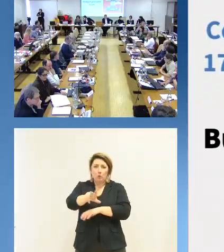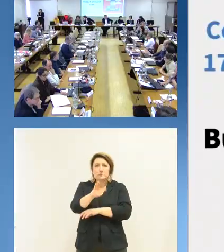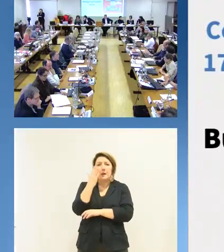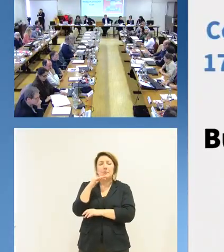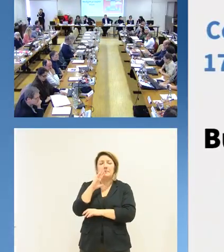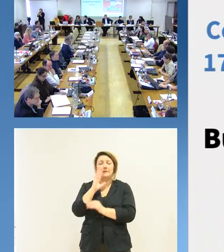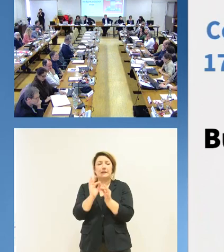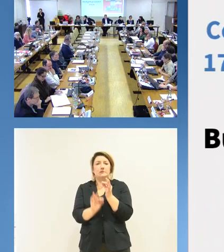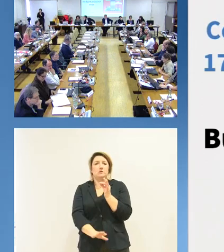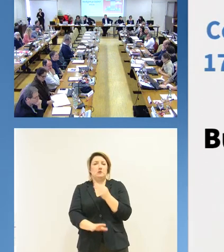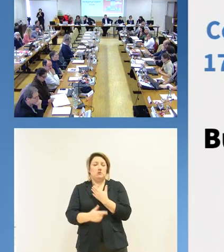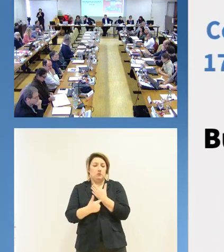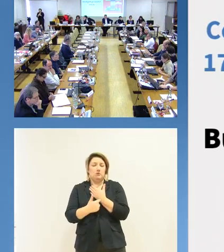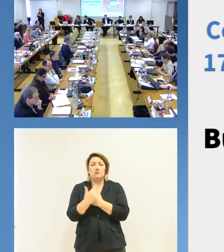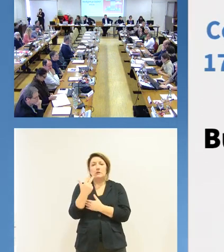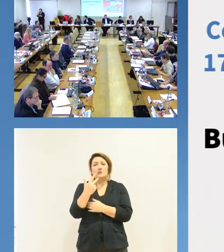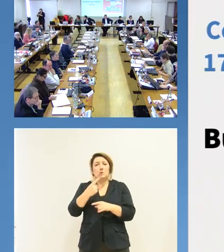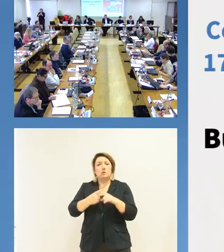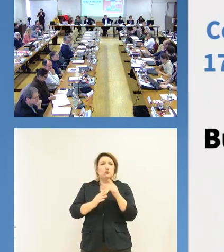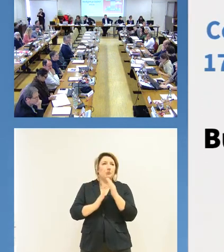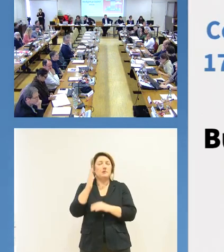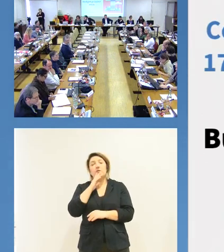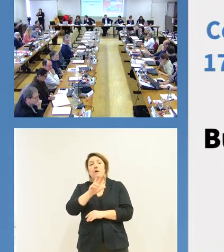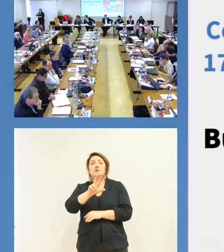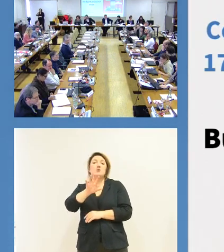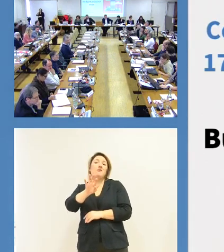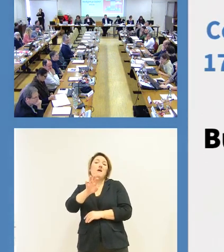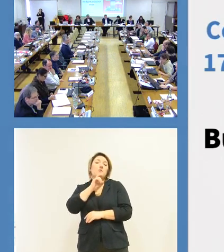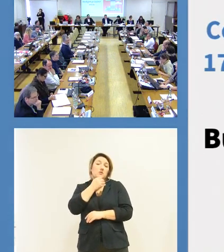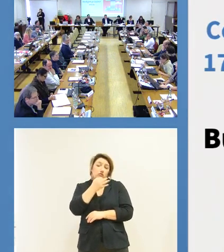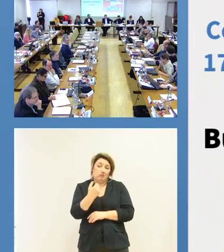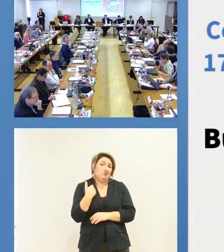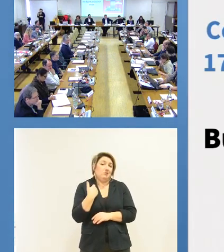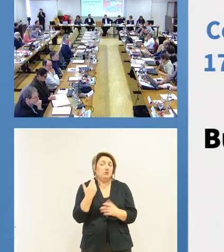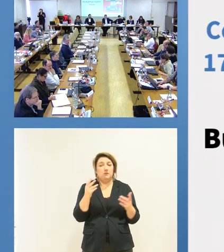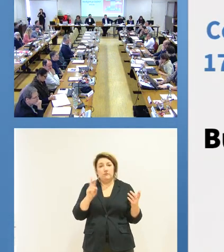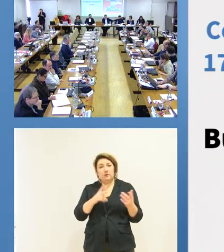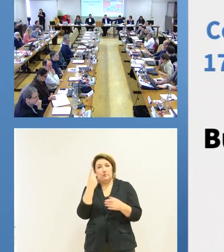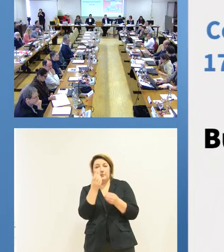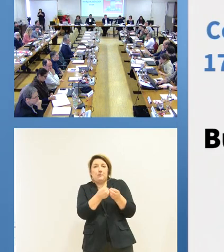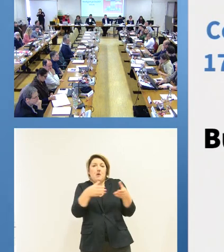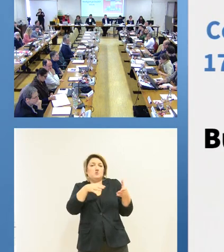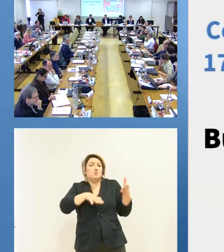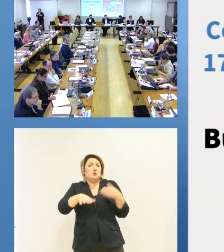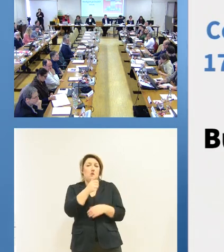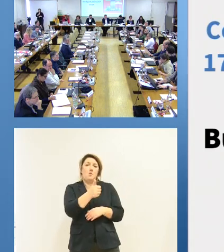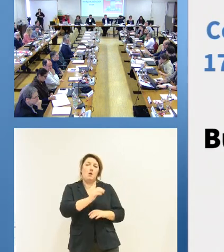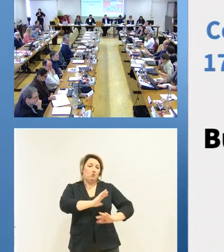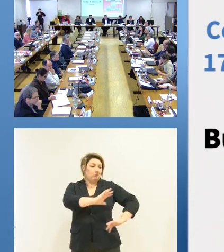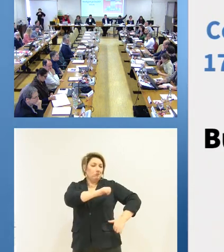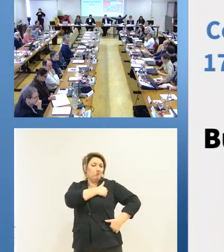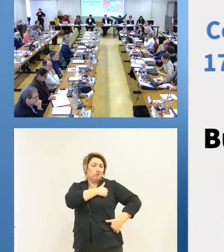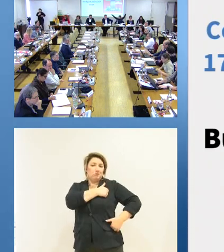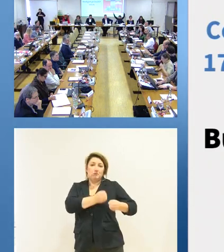il est 15 heures un peu plus de 15h 30 15h40 je le disais tout à l'heure et votre majorité a du mal à être présentes en